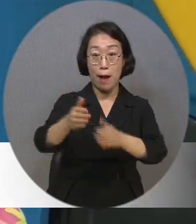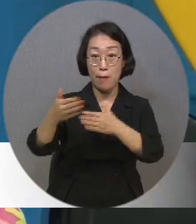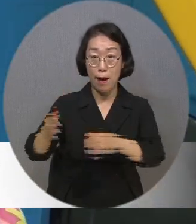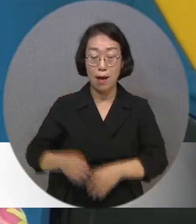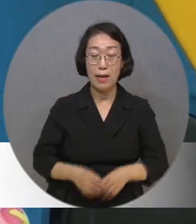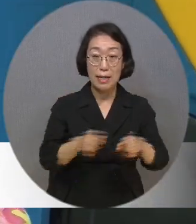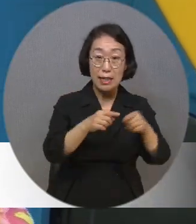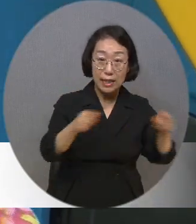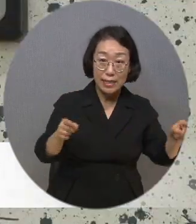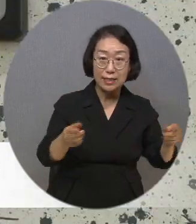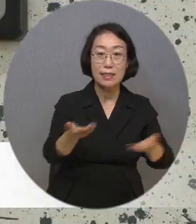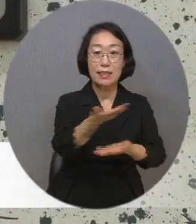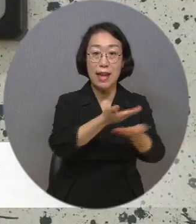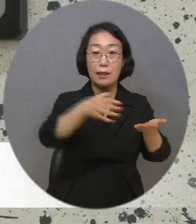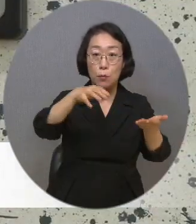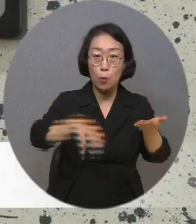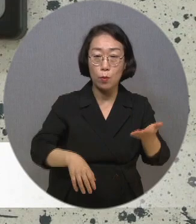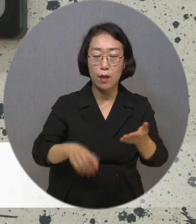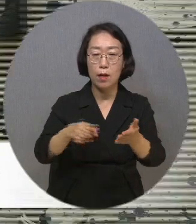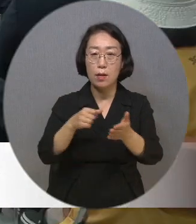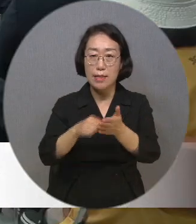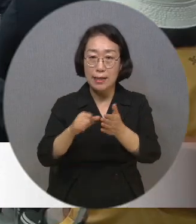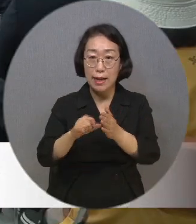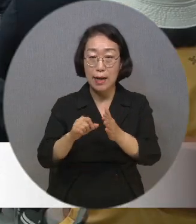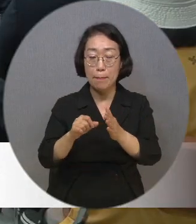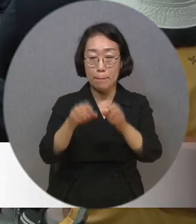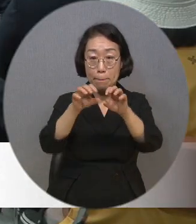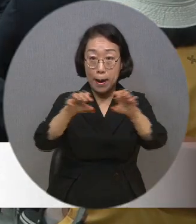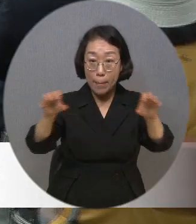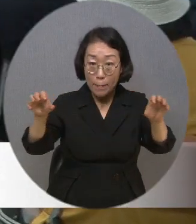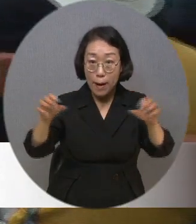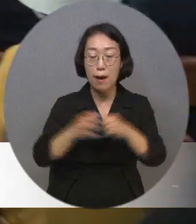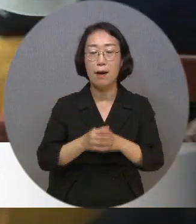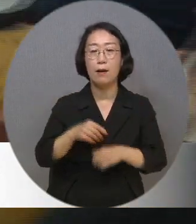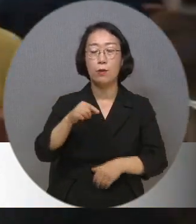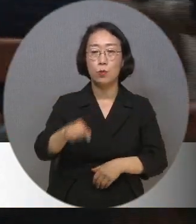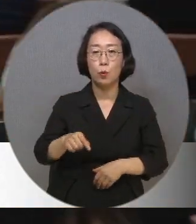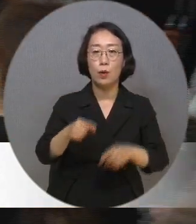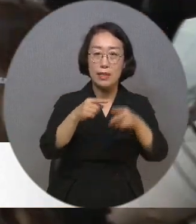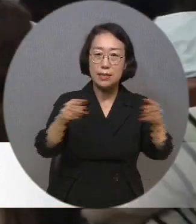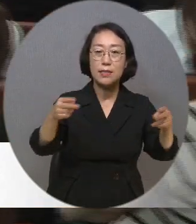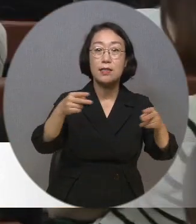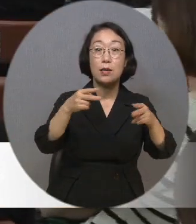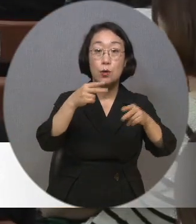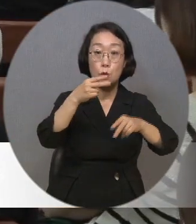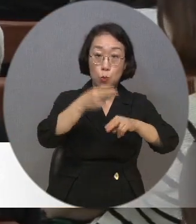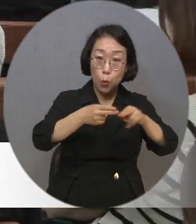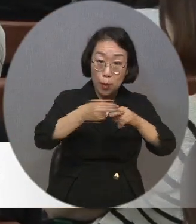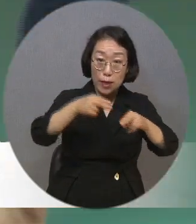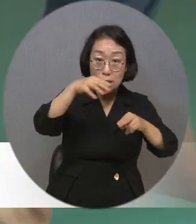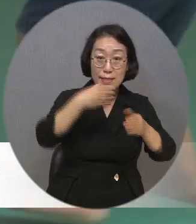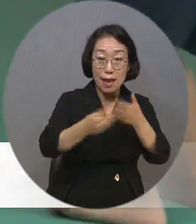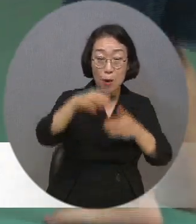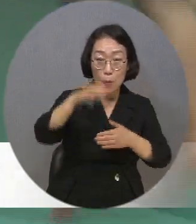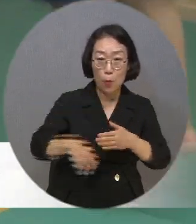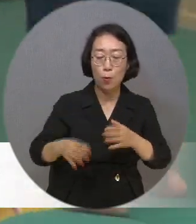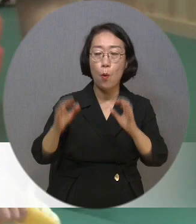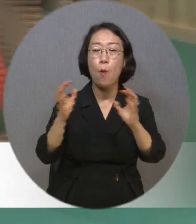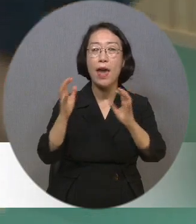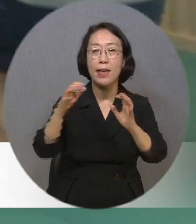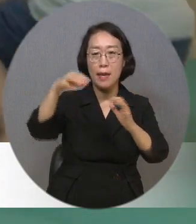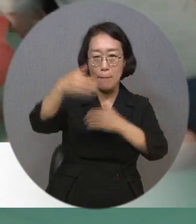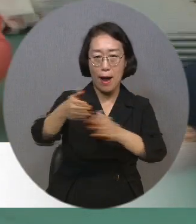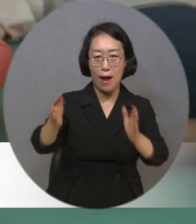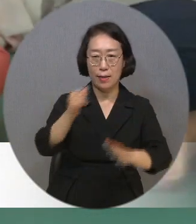공동 육아 나눔터와 장난감 도서관, 2층은 요리 체험실과 회의실 등을 갖췄습니다. 돌봄